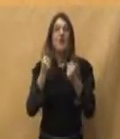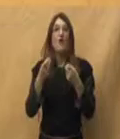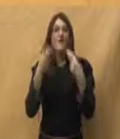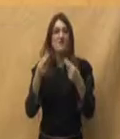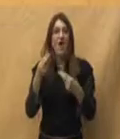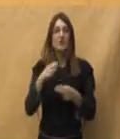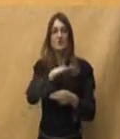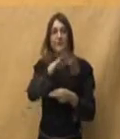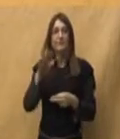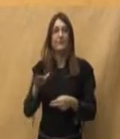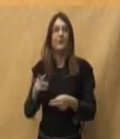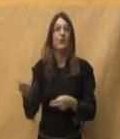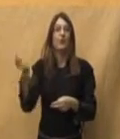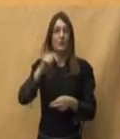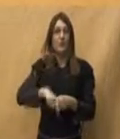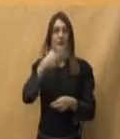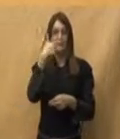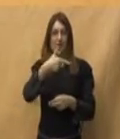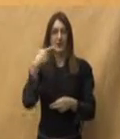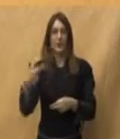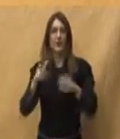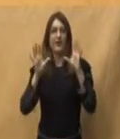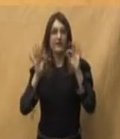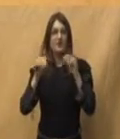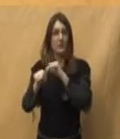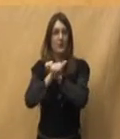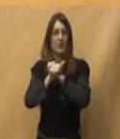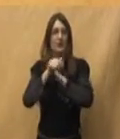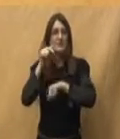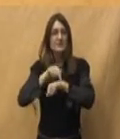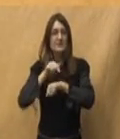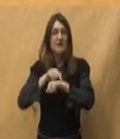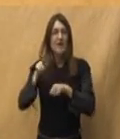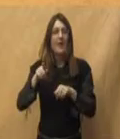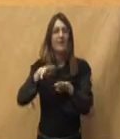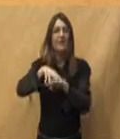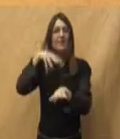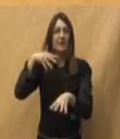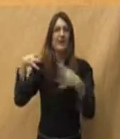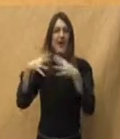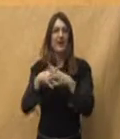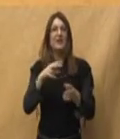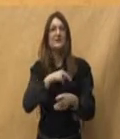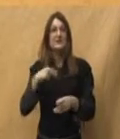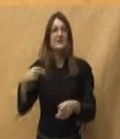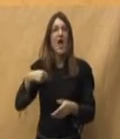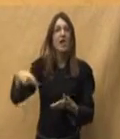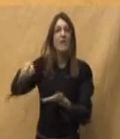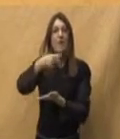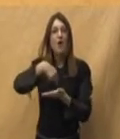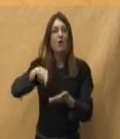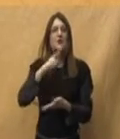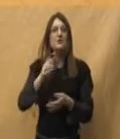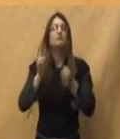vas, dragi gledatelji, dođite 22. listopada u 11 sati, Tribina Grada Zagreba, okrugli stol,